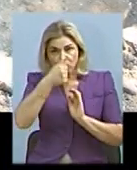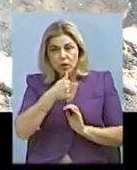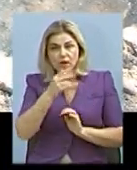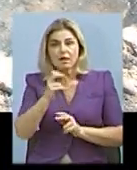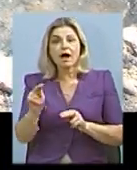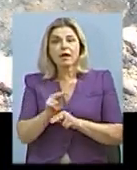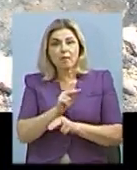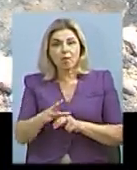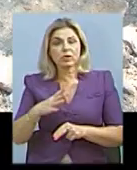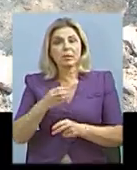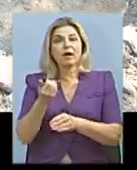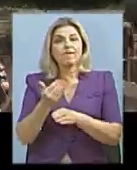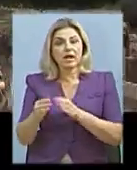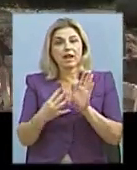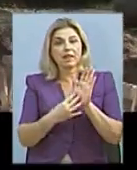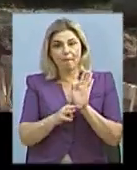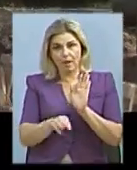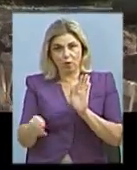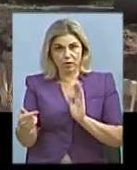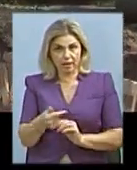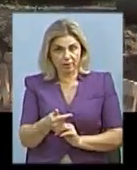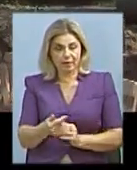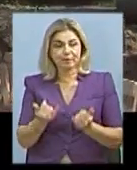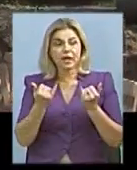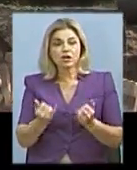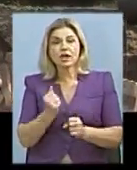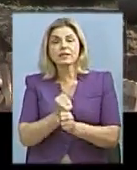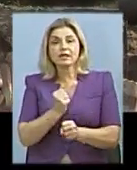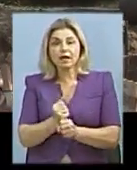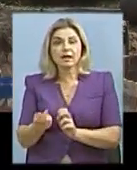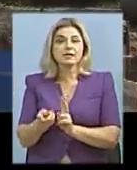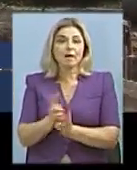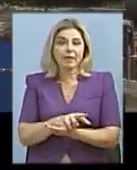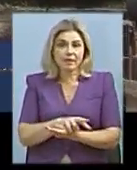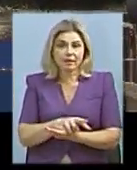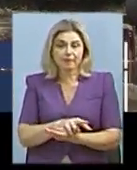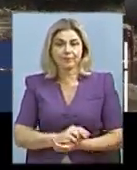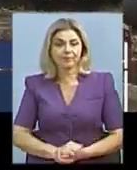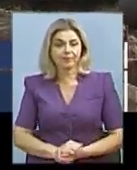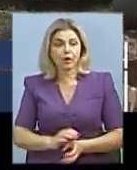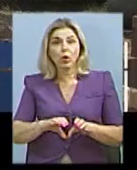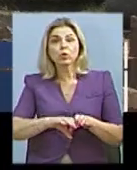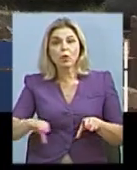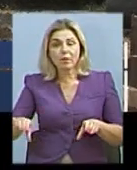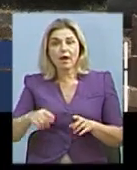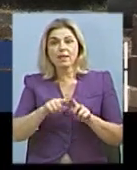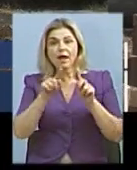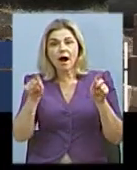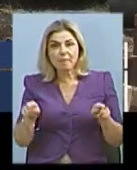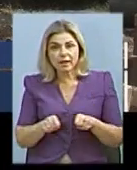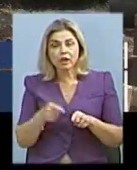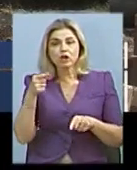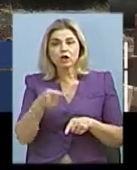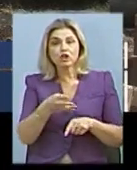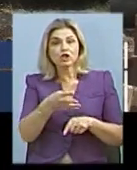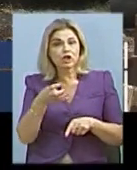містом було виділено 9 мільйонів гривень. Зараз виконується заміна труби. Зараз виконується заміна труби діаметром